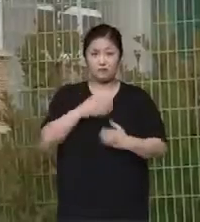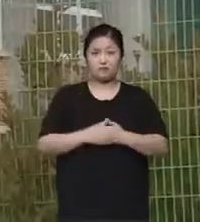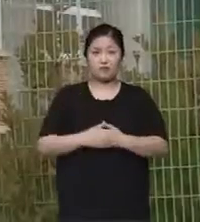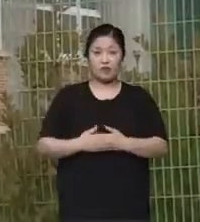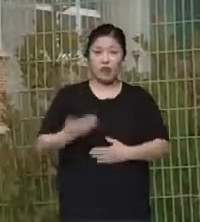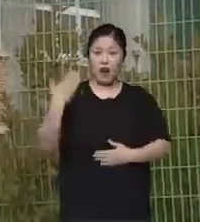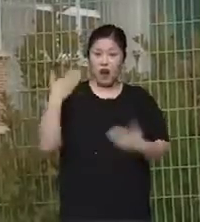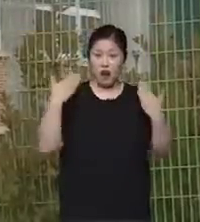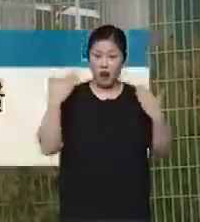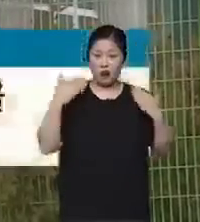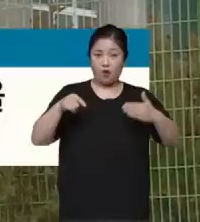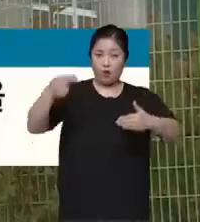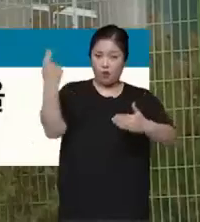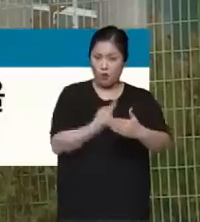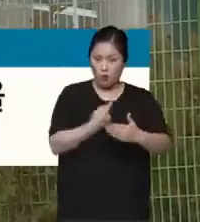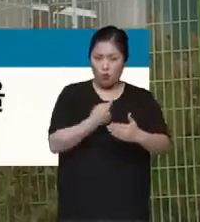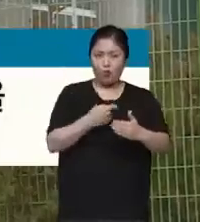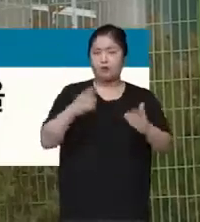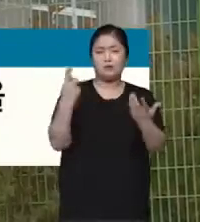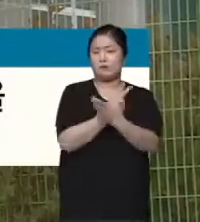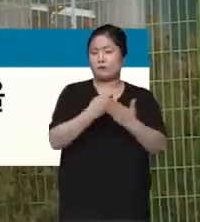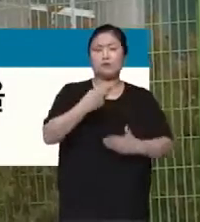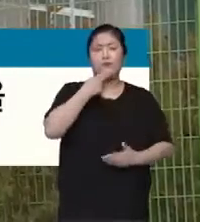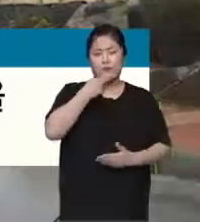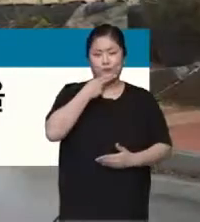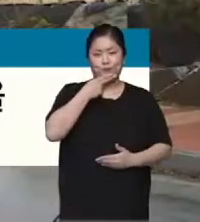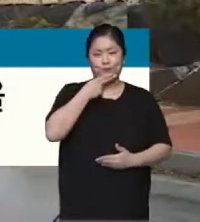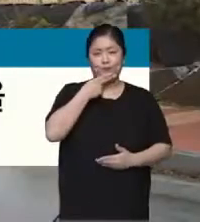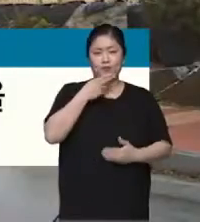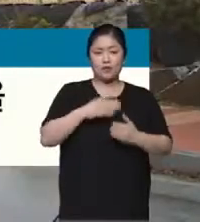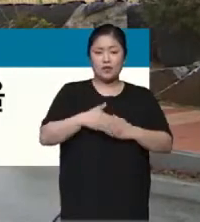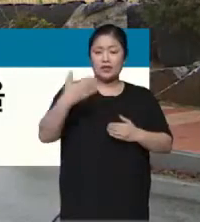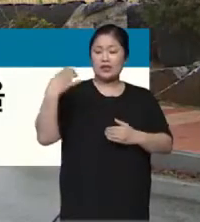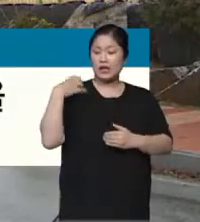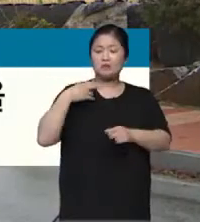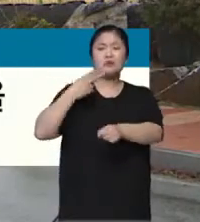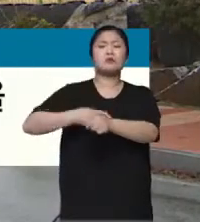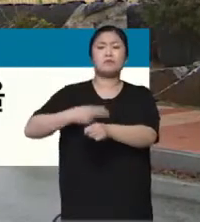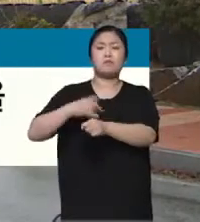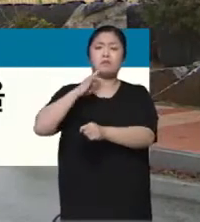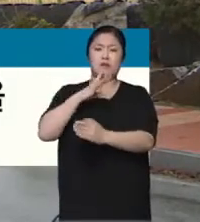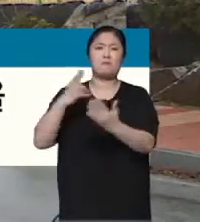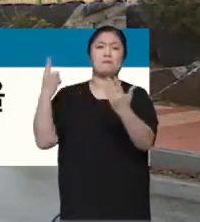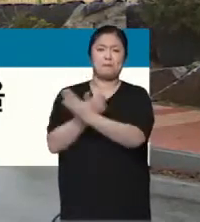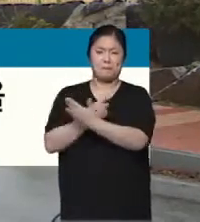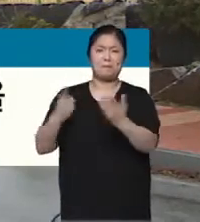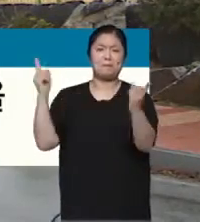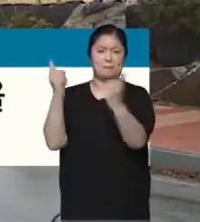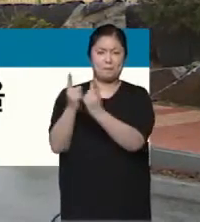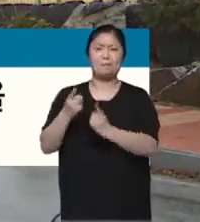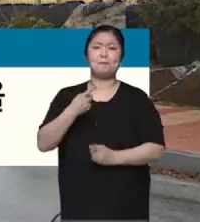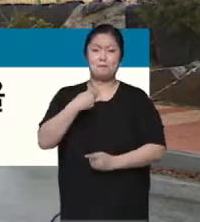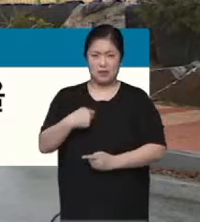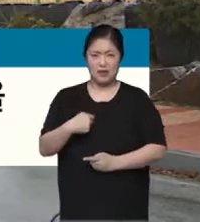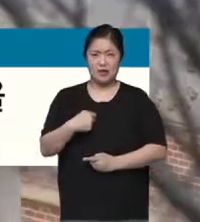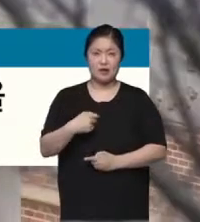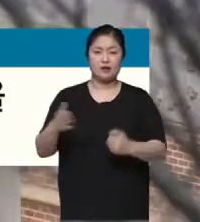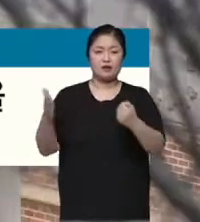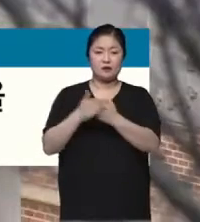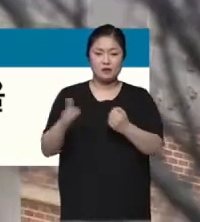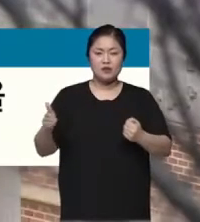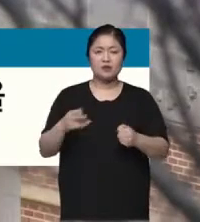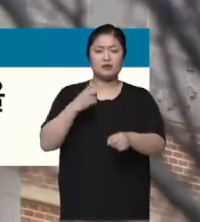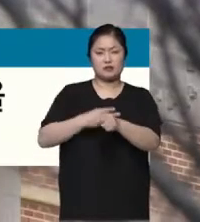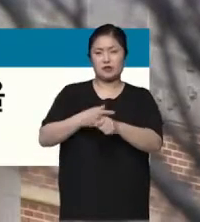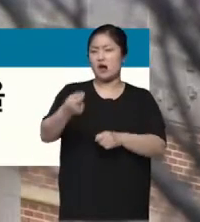학교 아이들하고 전혀 접촉을 있지 않았다고 하더라고요. 담임 선생님만 접촉을 그때